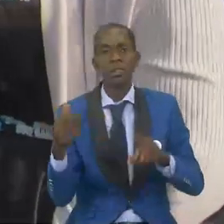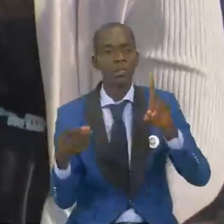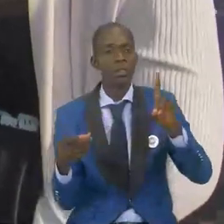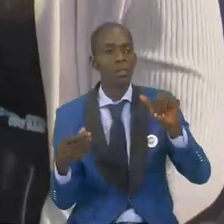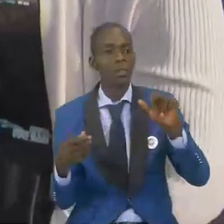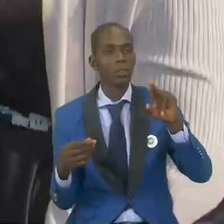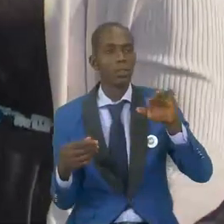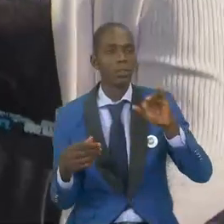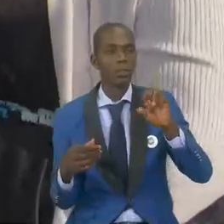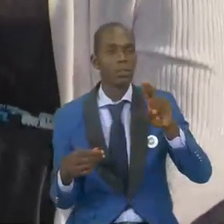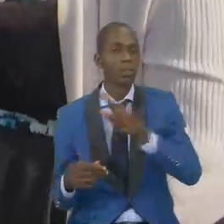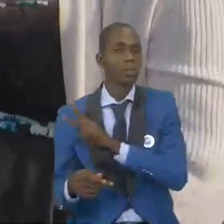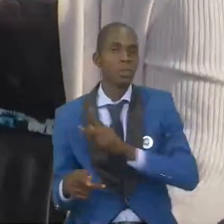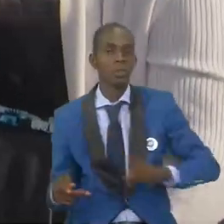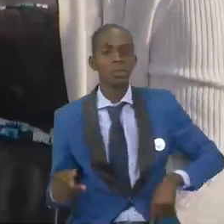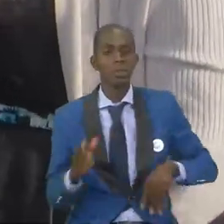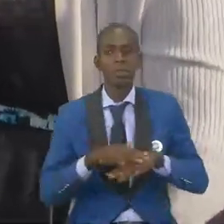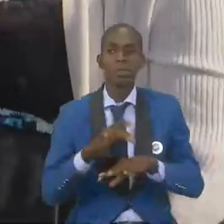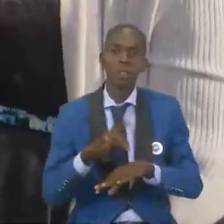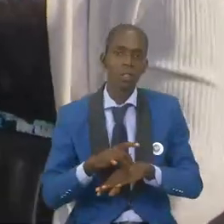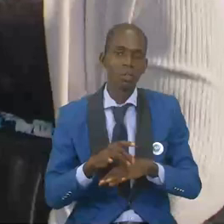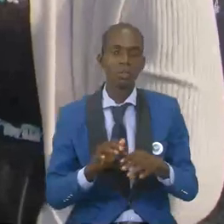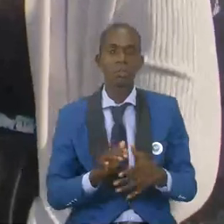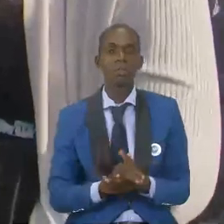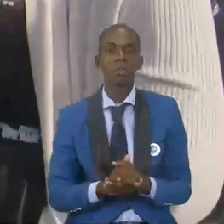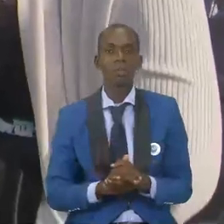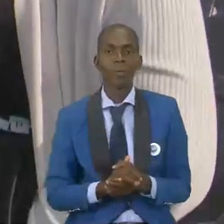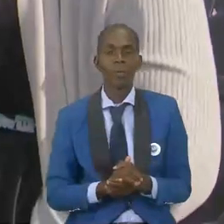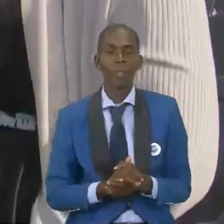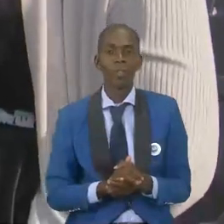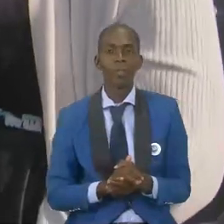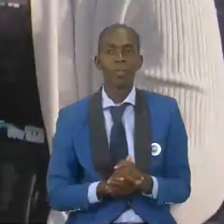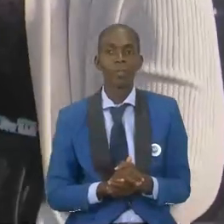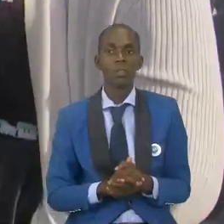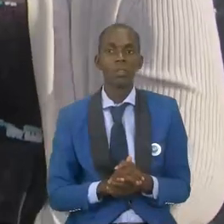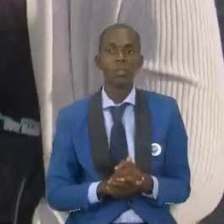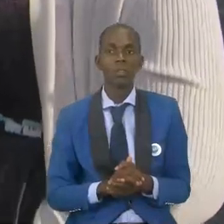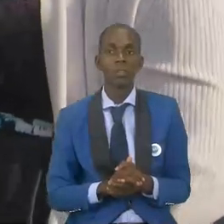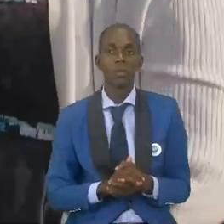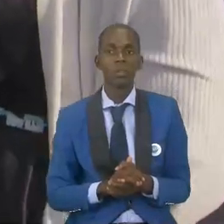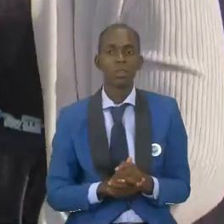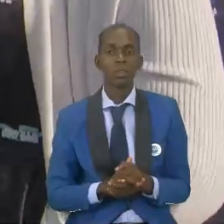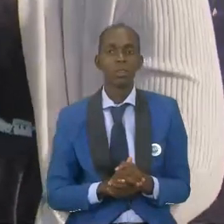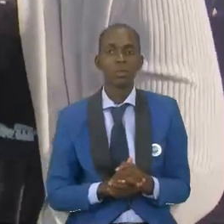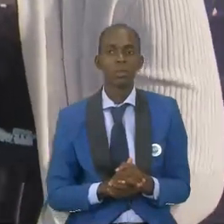plus grand que décret de Darius.